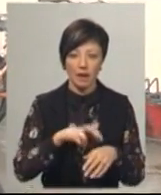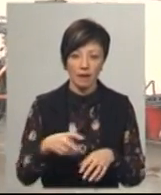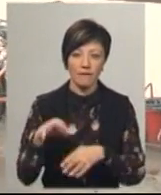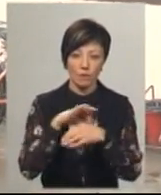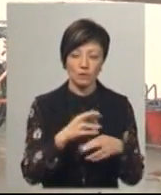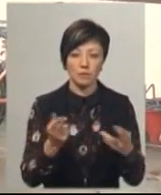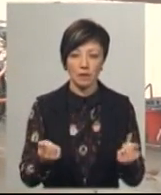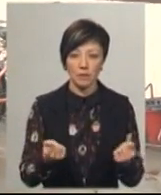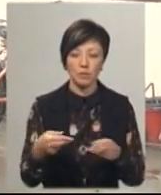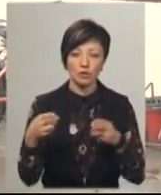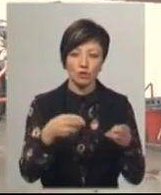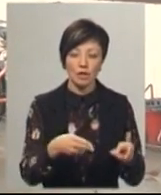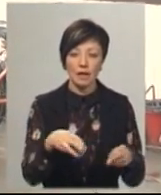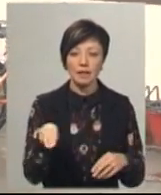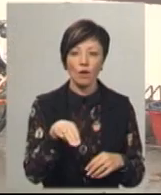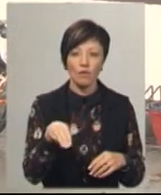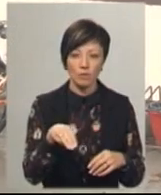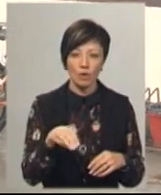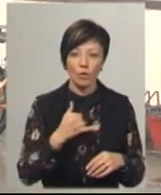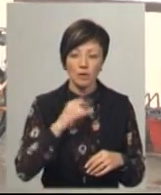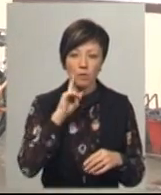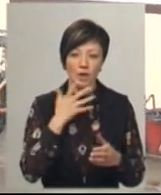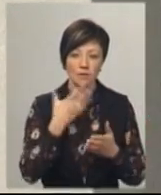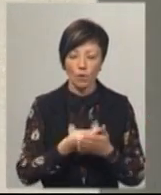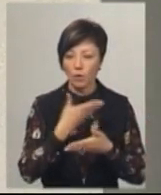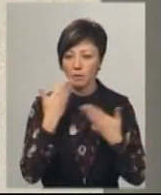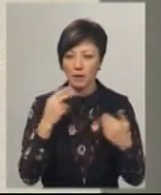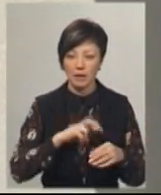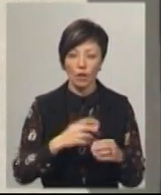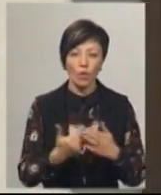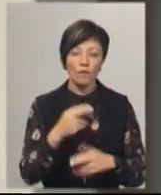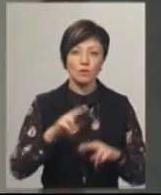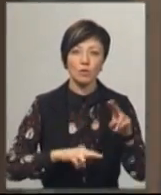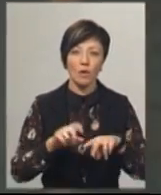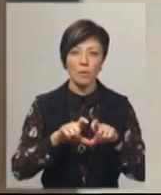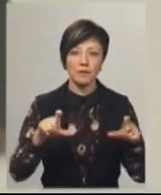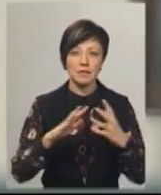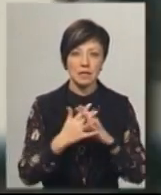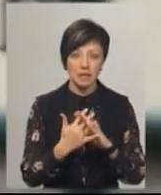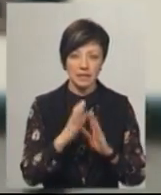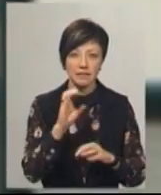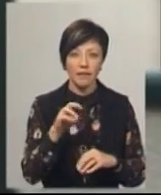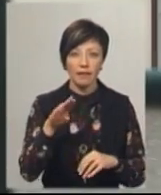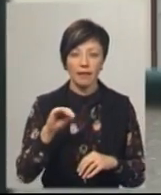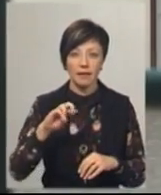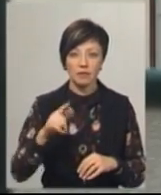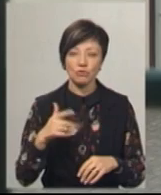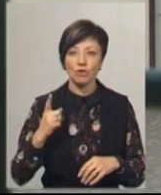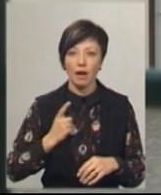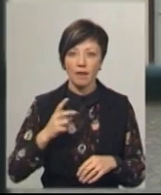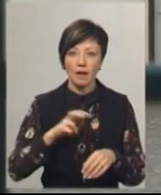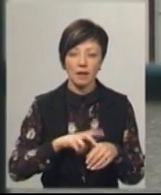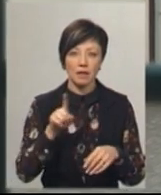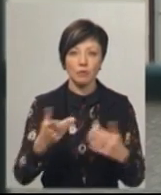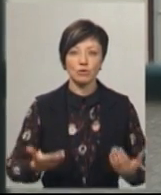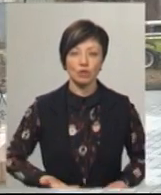Ну, звісно. Приїжджають сюди з тієфіпулю, бо в нас зараз, поки місцевого немає доктора. Новозбудовна амбулаторія у селі Святець чекає на лікаря, який там